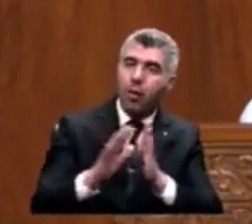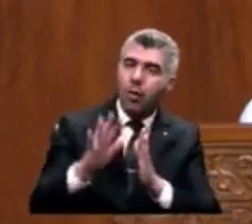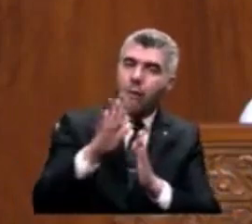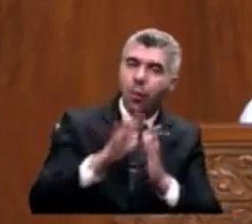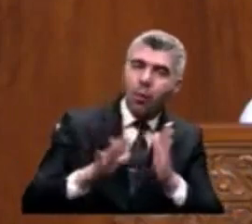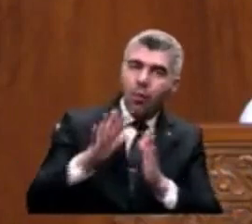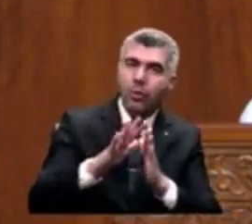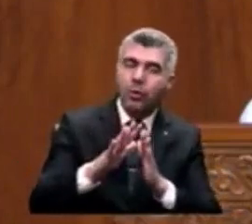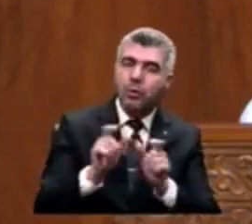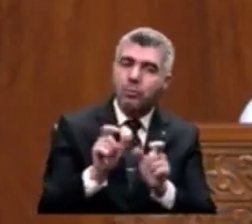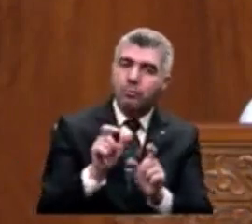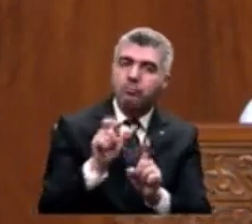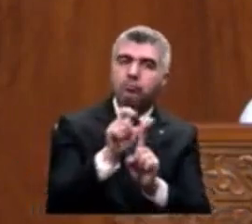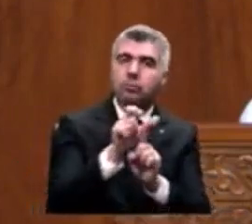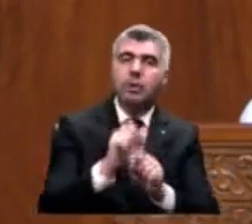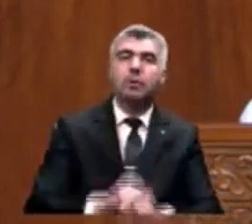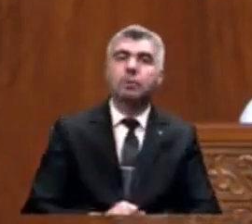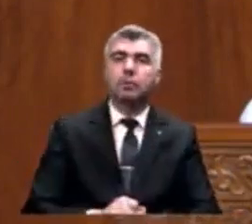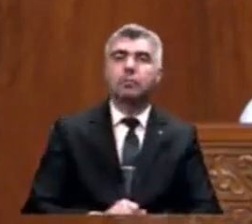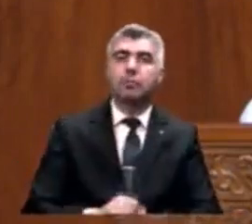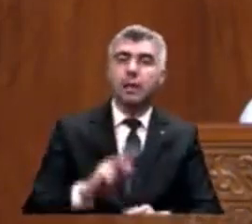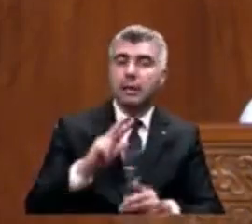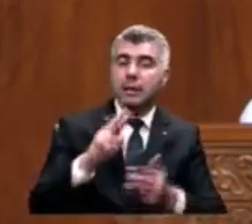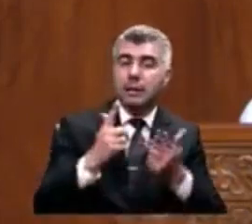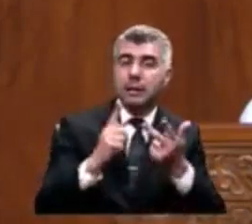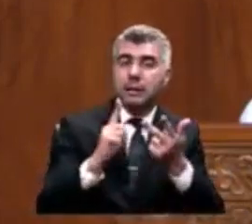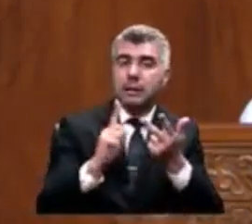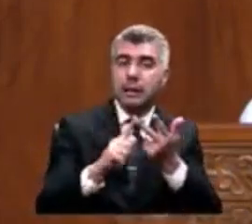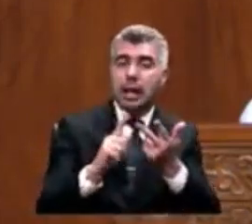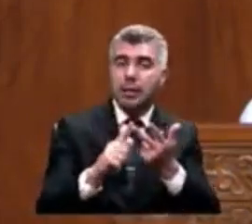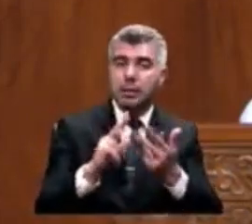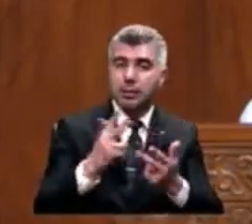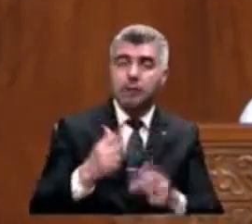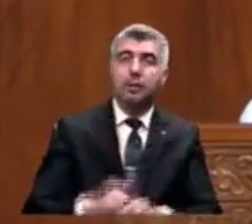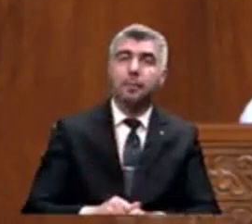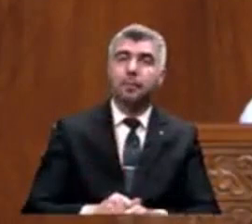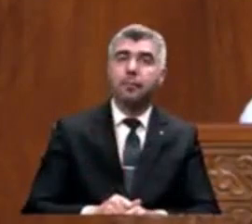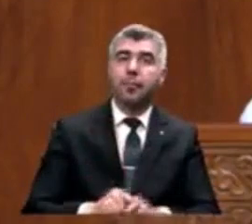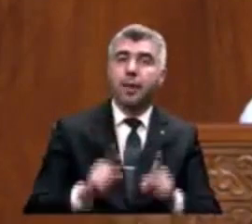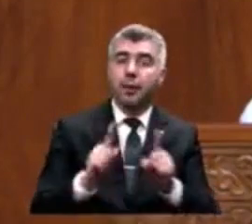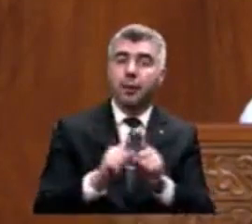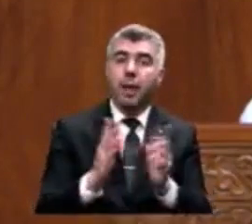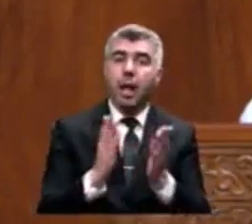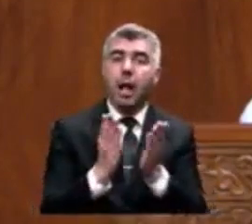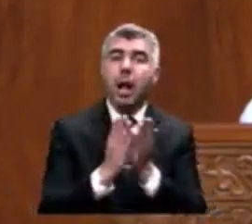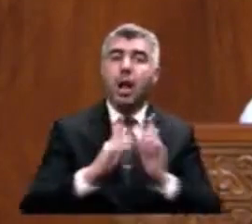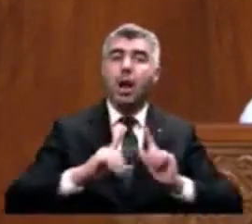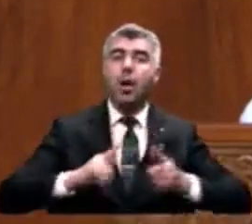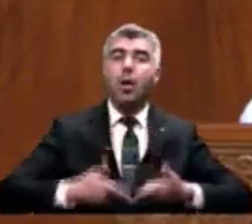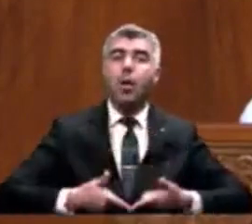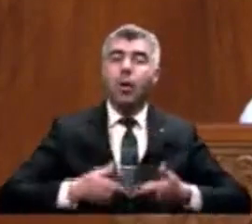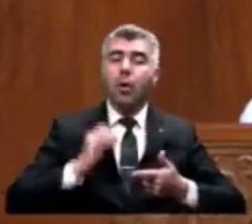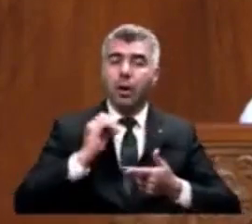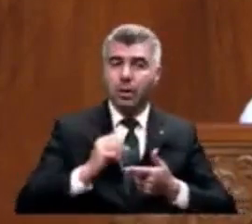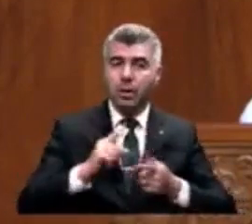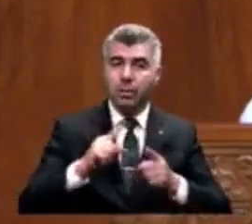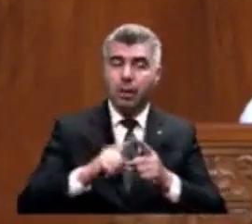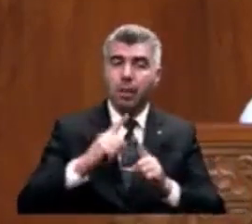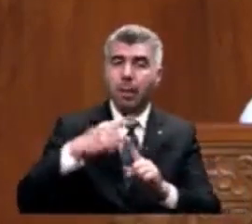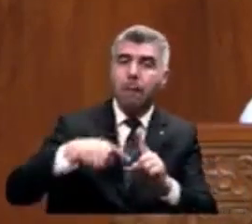تلاميذهم. والمحور الثالث هو محور المؤسسة، عبر الرفع من الغلاف المالي المخصص